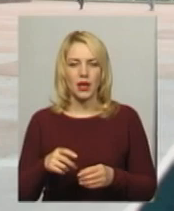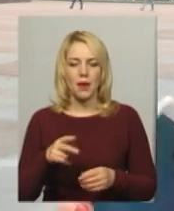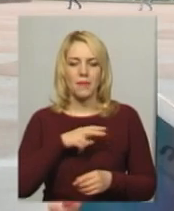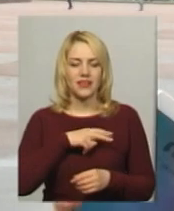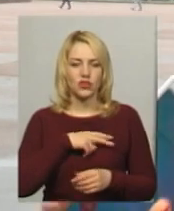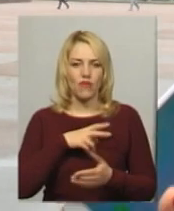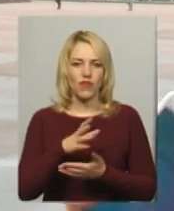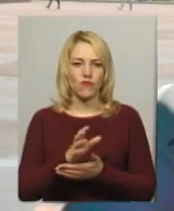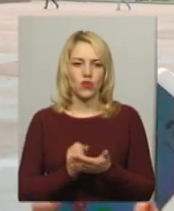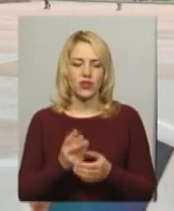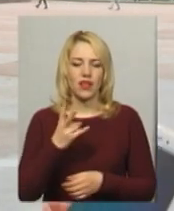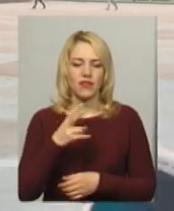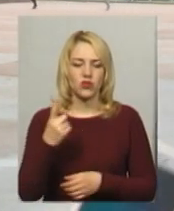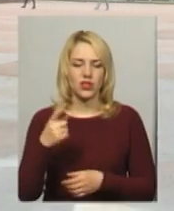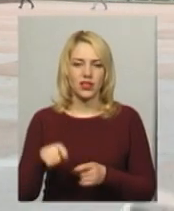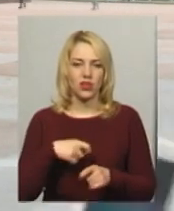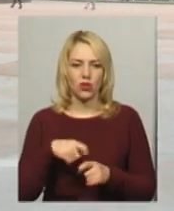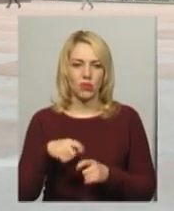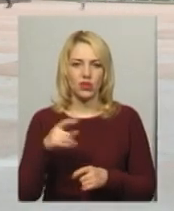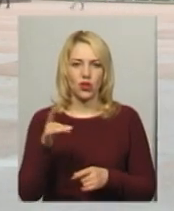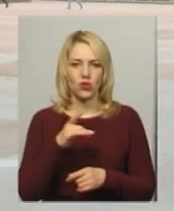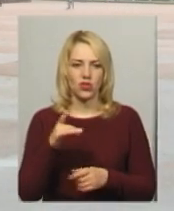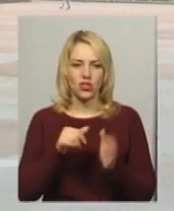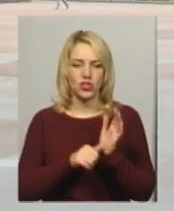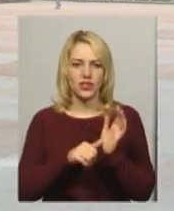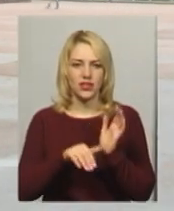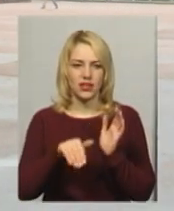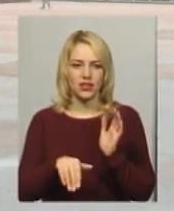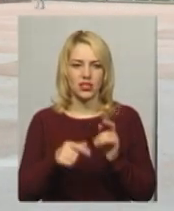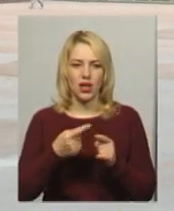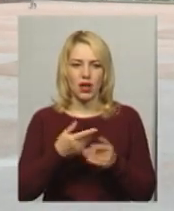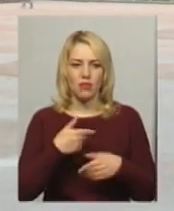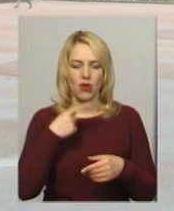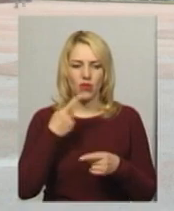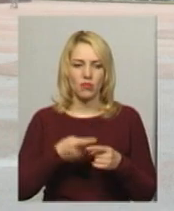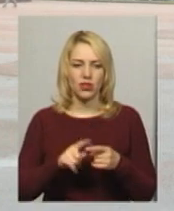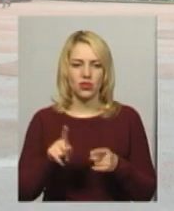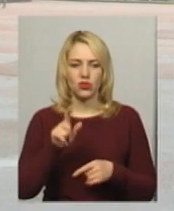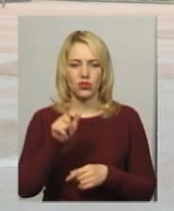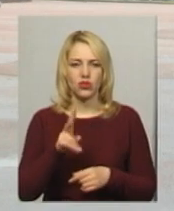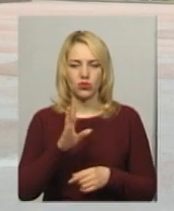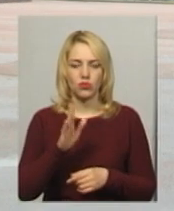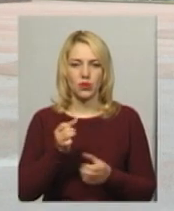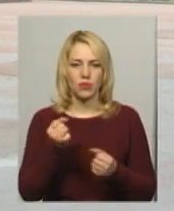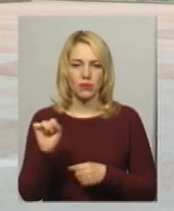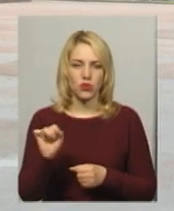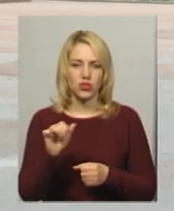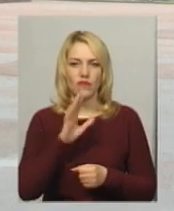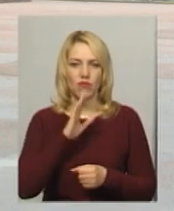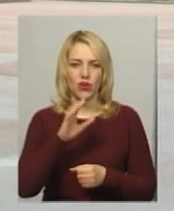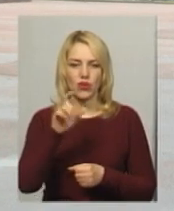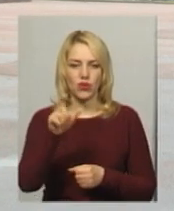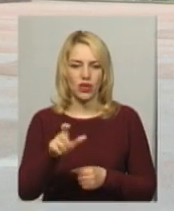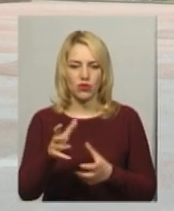да, на 21 кілометр в розмірі 60 тисяч. Ми говоримо про те, що людина, яка стане переможцем, вона отримує 10